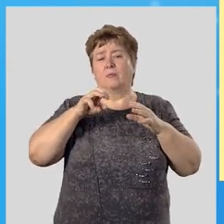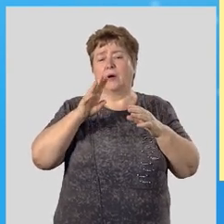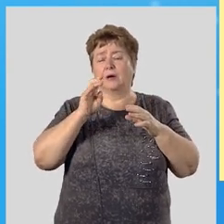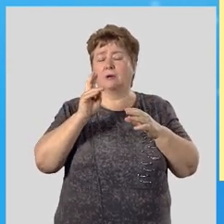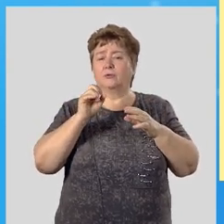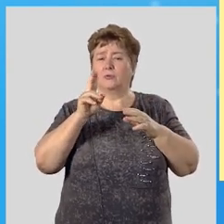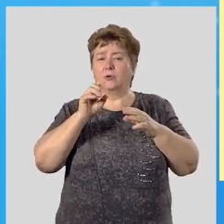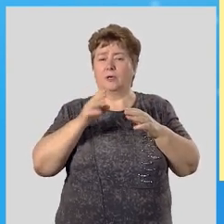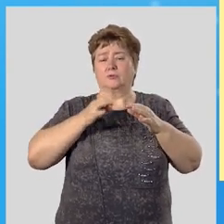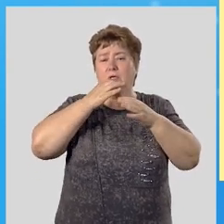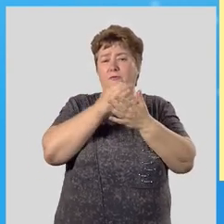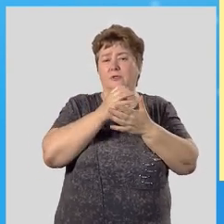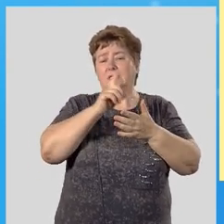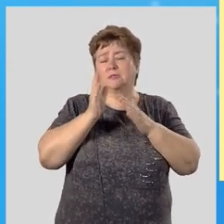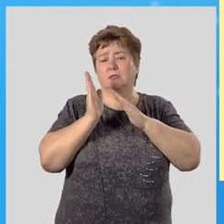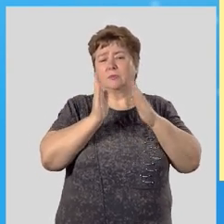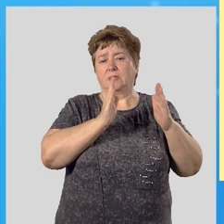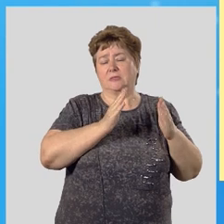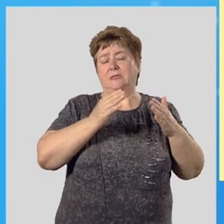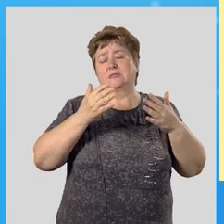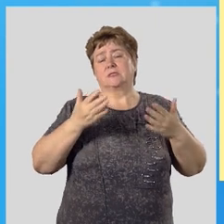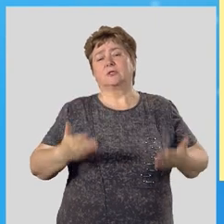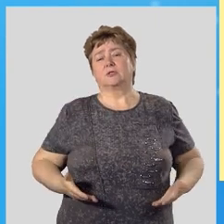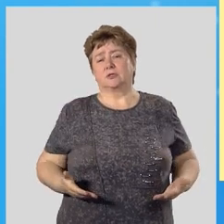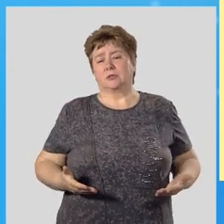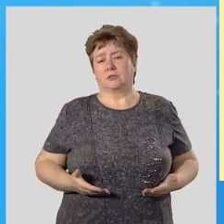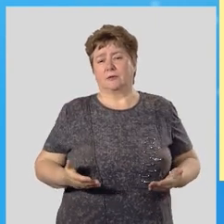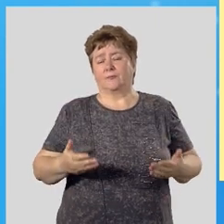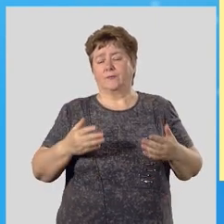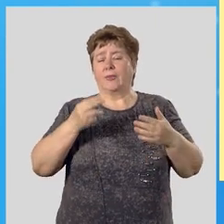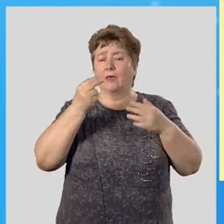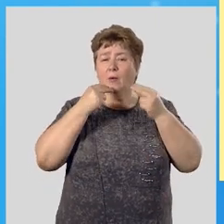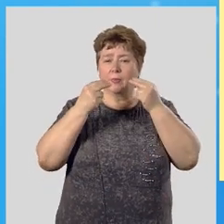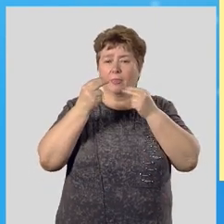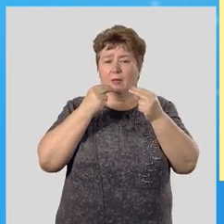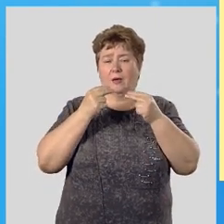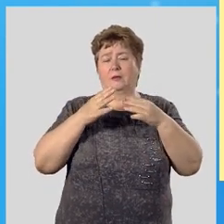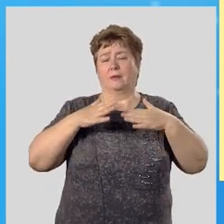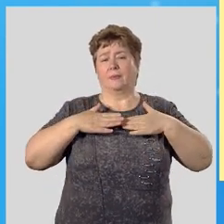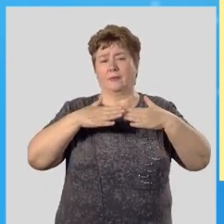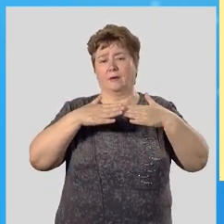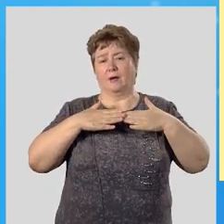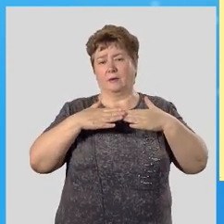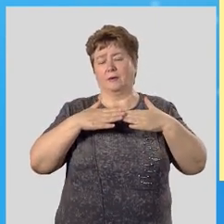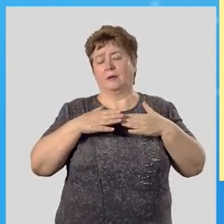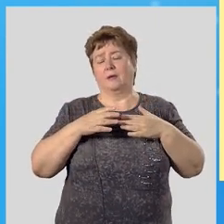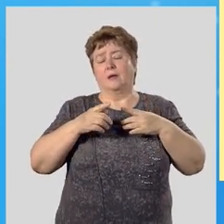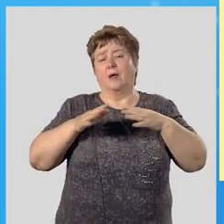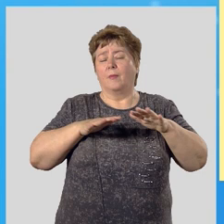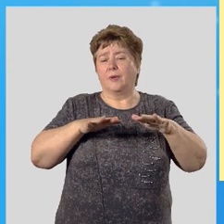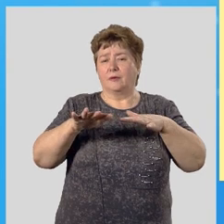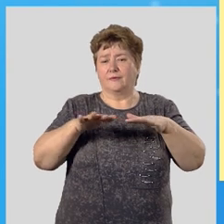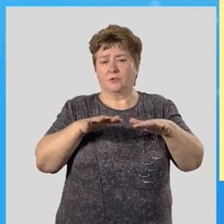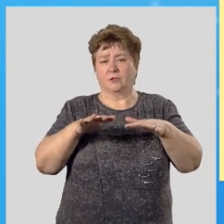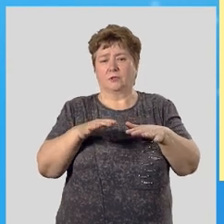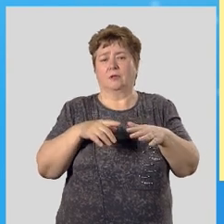макронуклеус, отвечает за процессы жизнедеятельности, питание, дыхание,